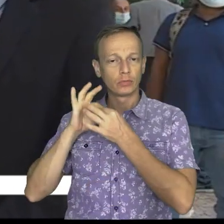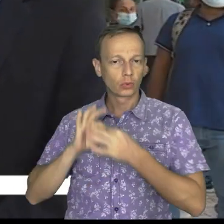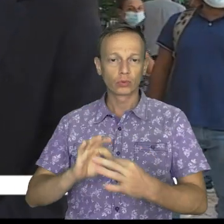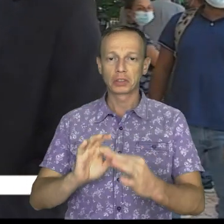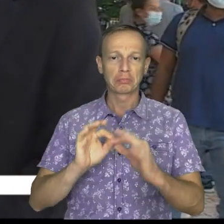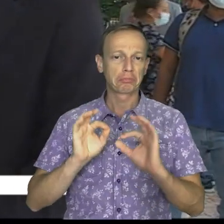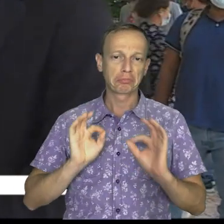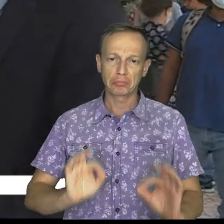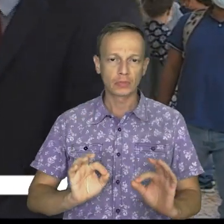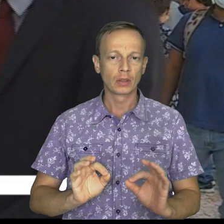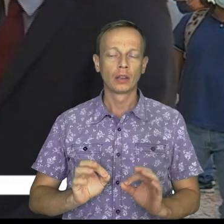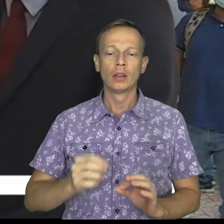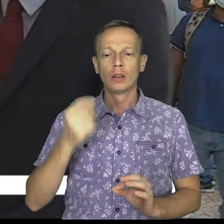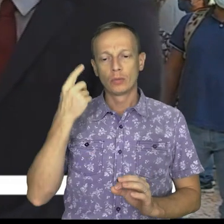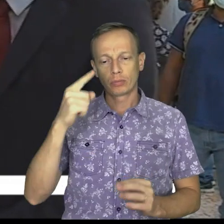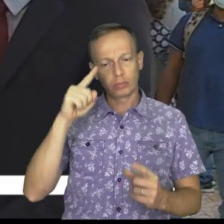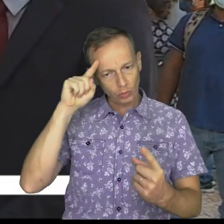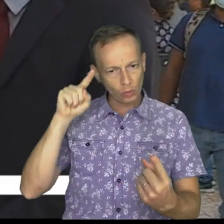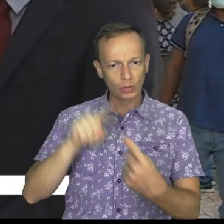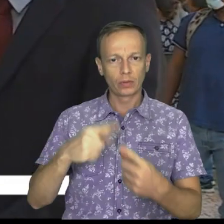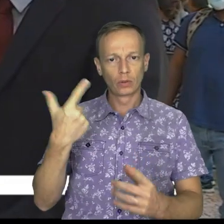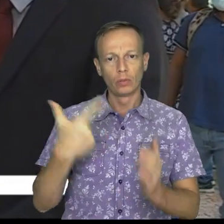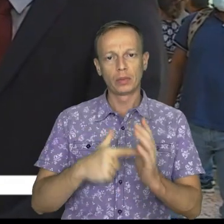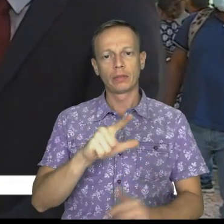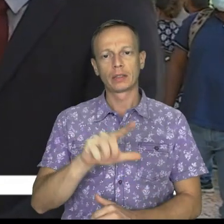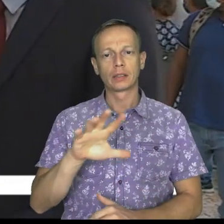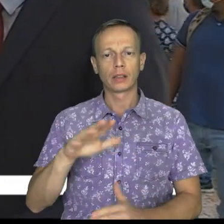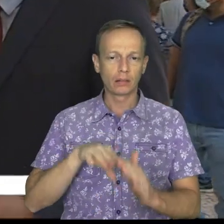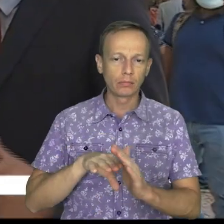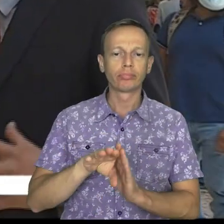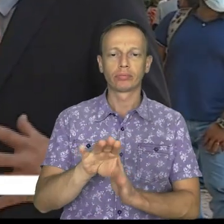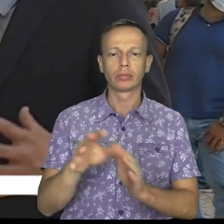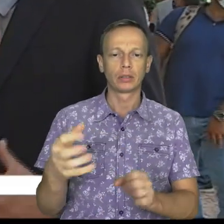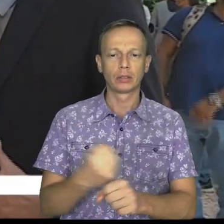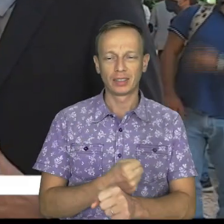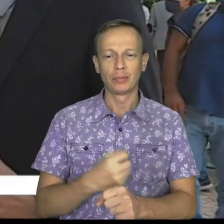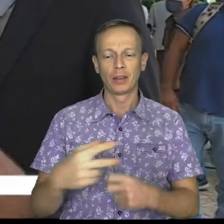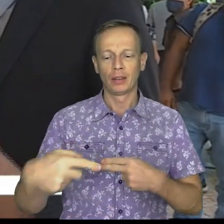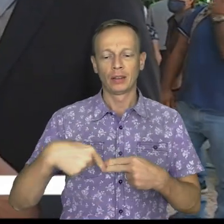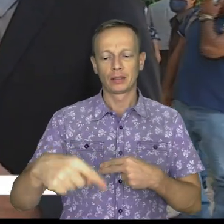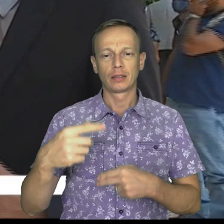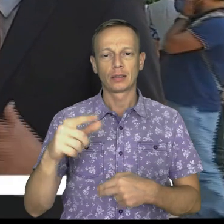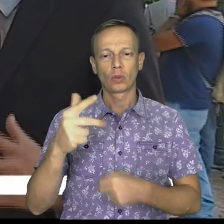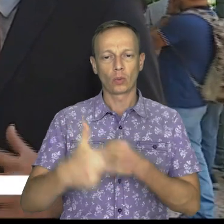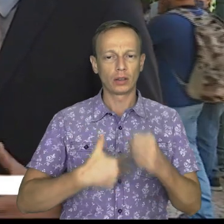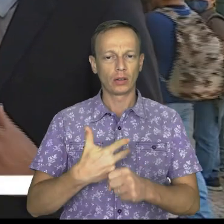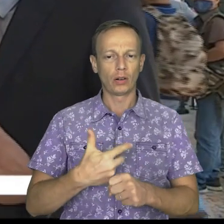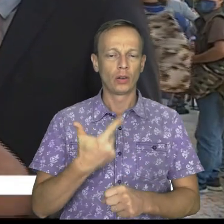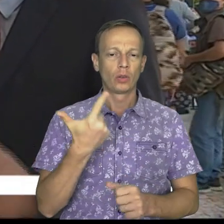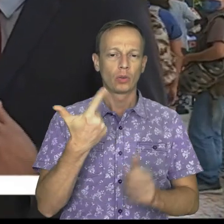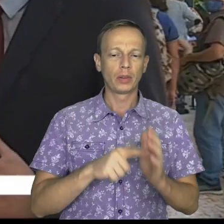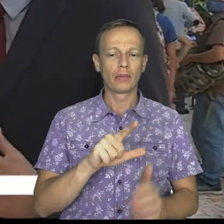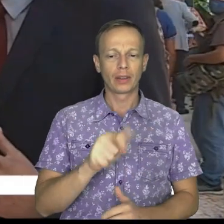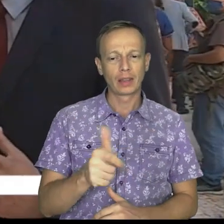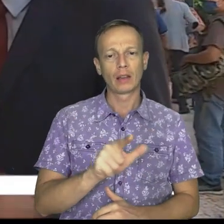juillet dernier, intitulé CAP 2025, mais qui a été recentré sur 3 années, 2021,